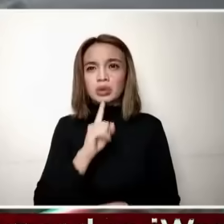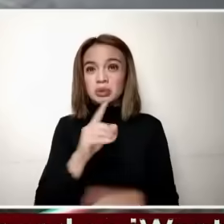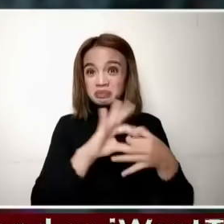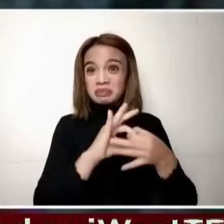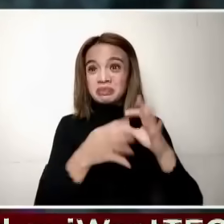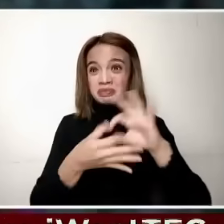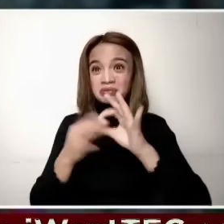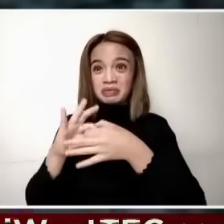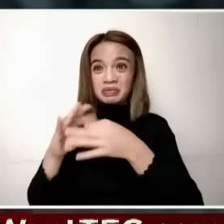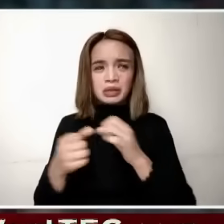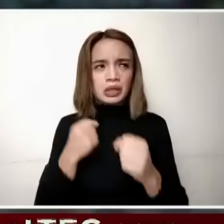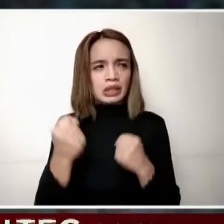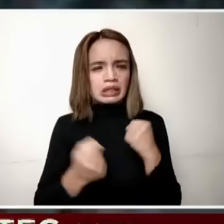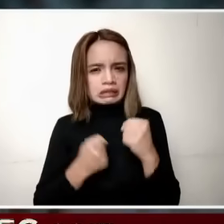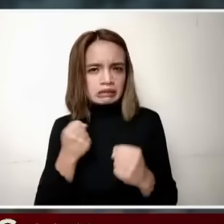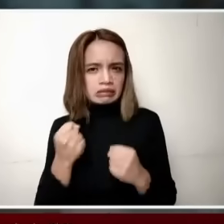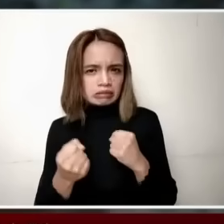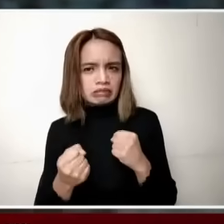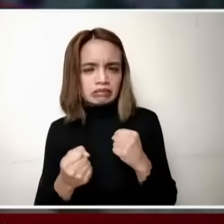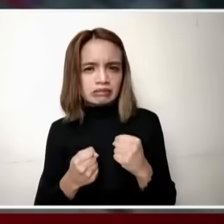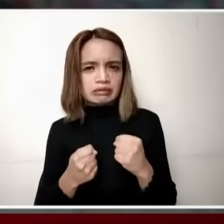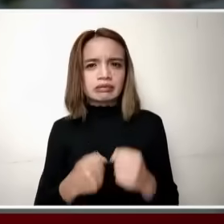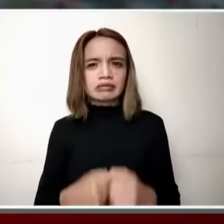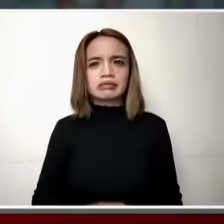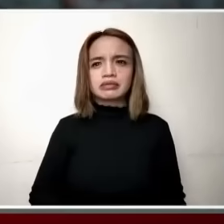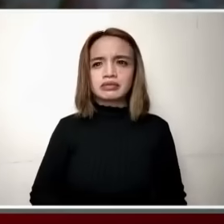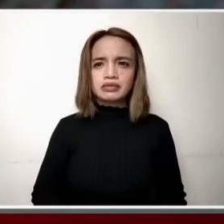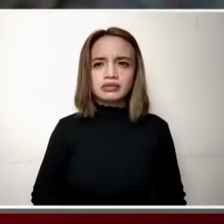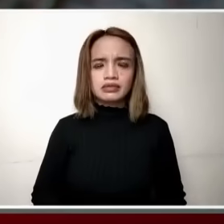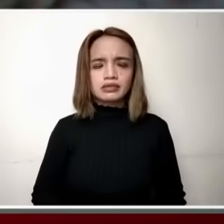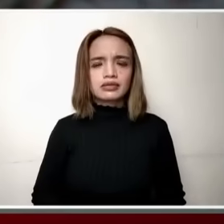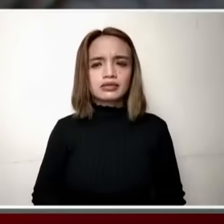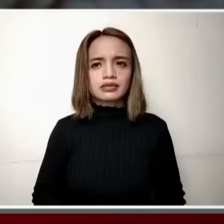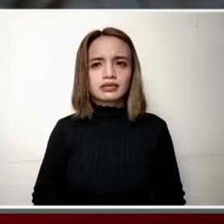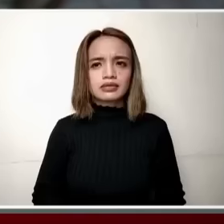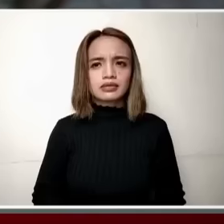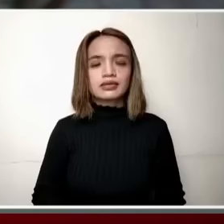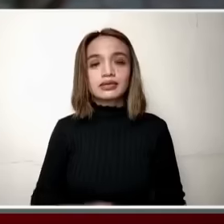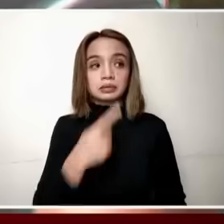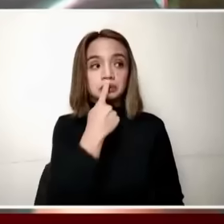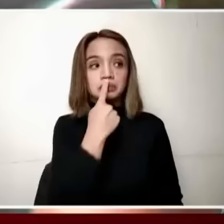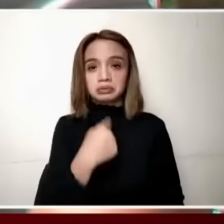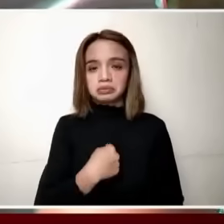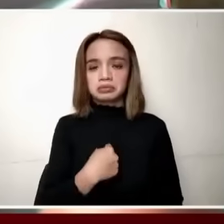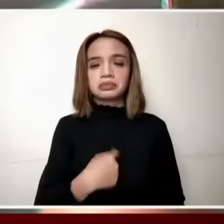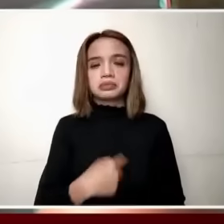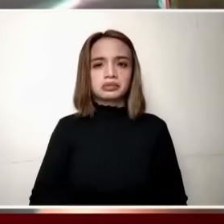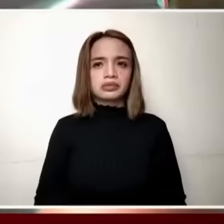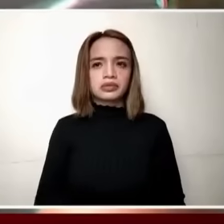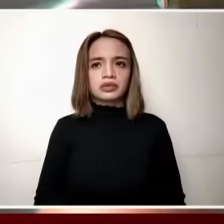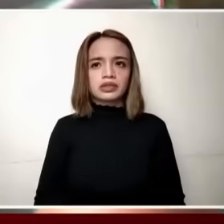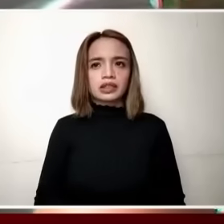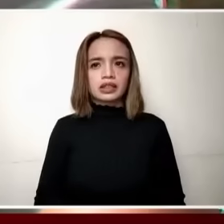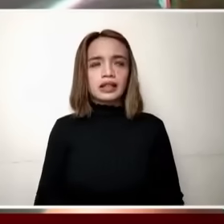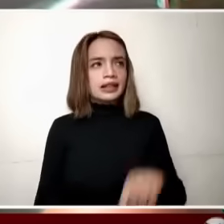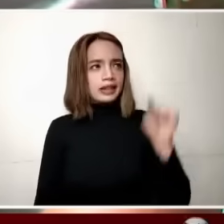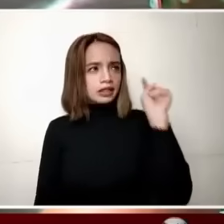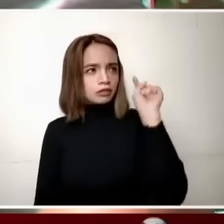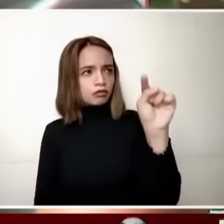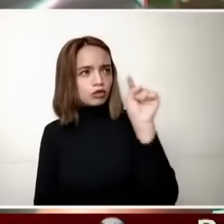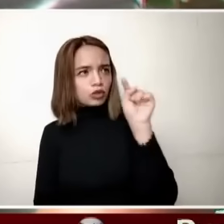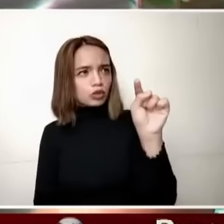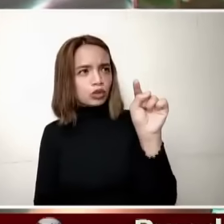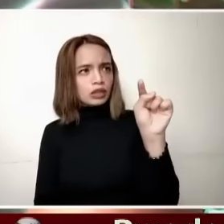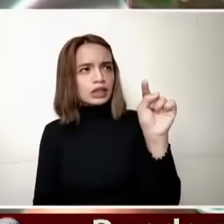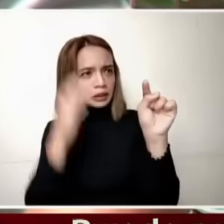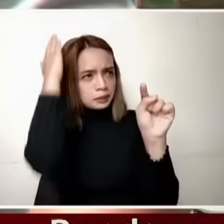100 meters na run. Tapos sabi niya, please rush this to